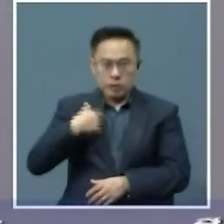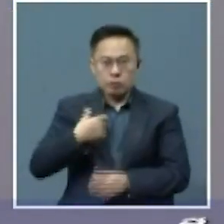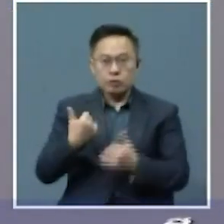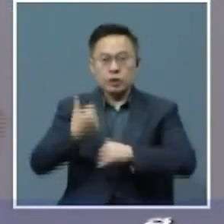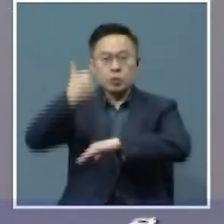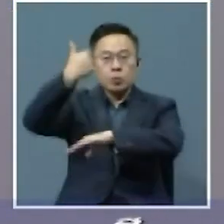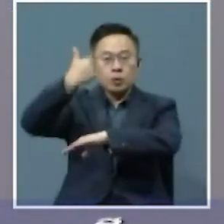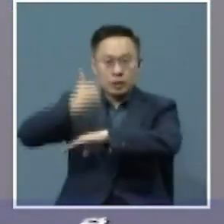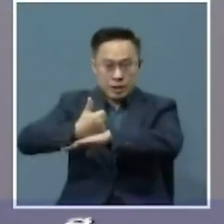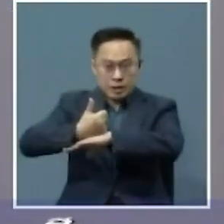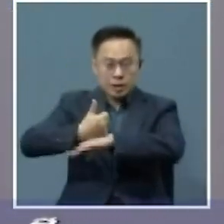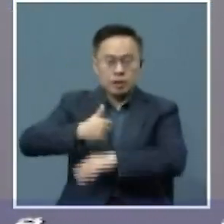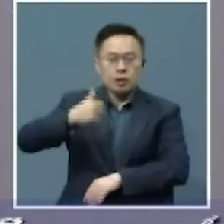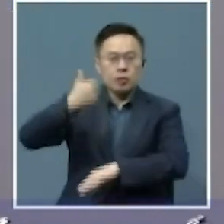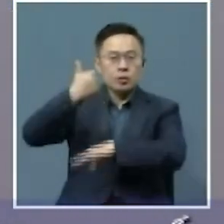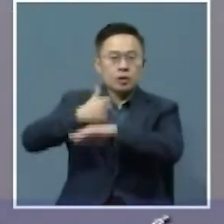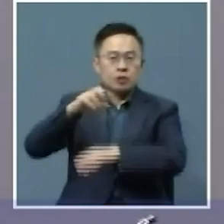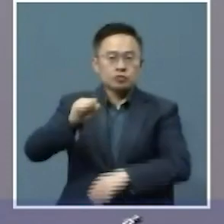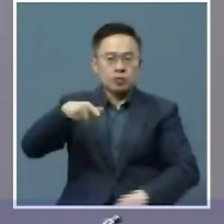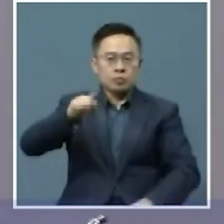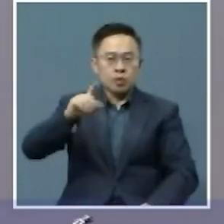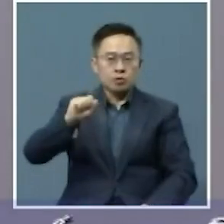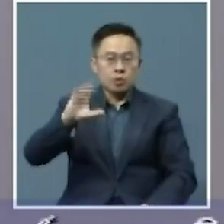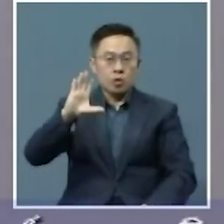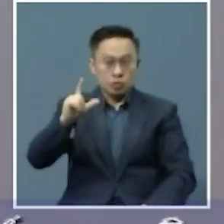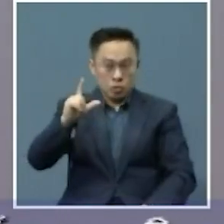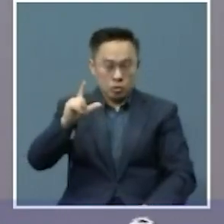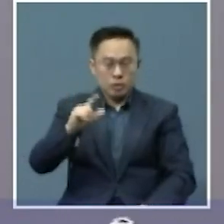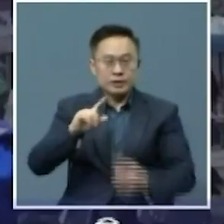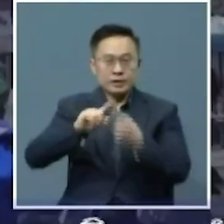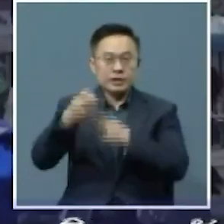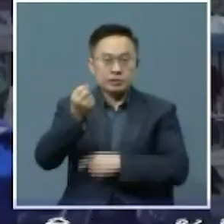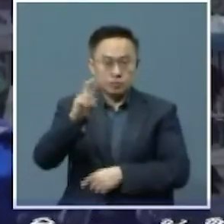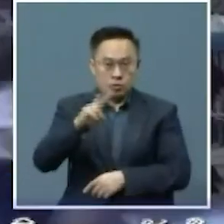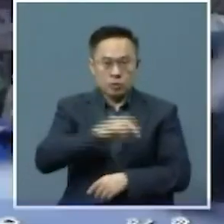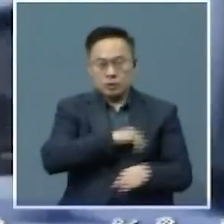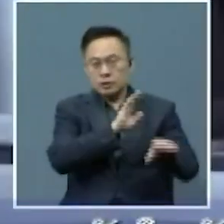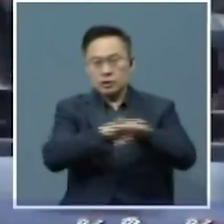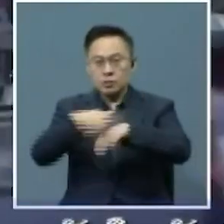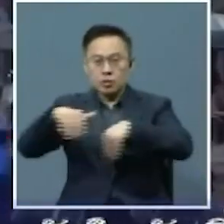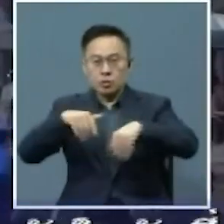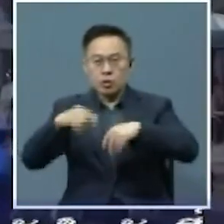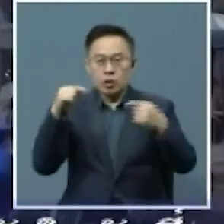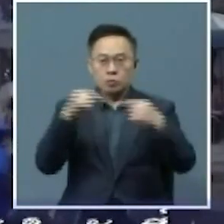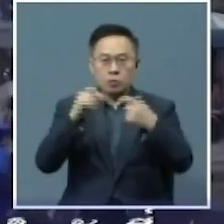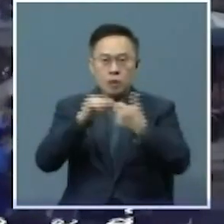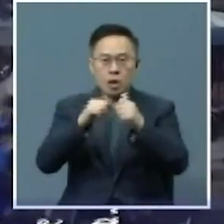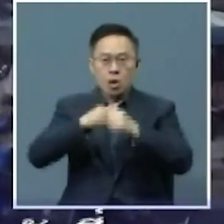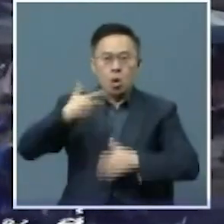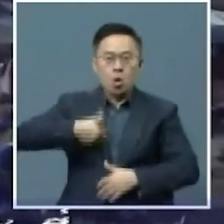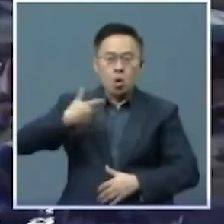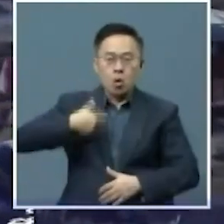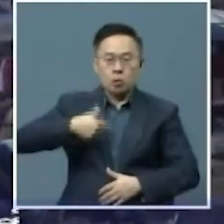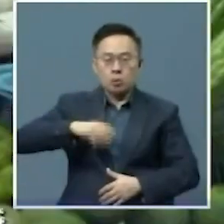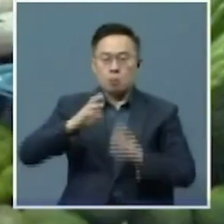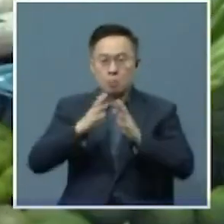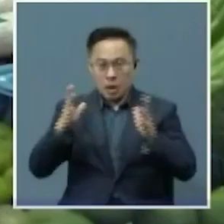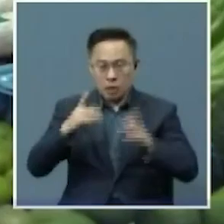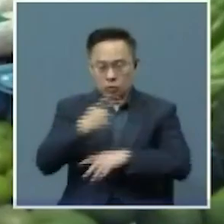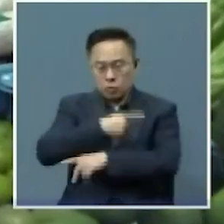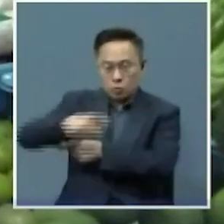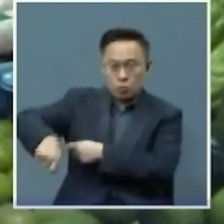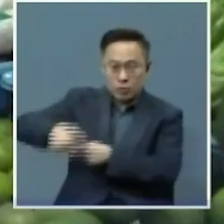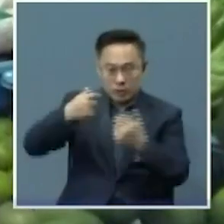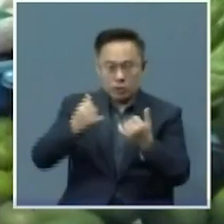ประกันสุขภาพแห่งชาติเขต12เตือนประชาชนนะครับระวังโรคในช่วงหน้าร้อนเพราะว่าร้อนจัดนะครับโดยเฉพาะวันหยุดยาวสงกรานต์ที่จะม